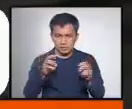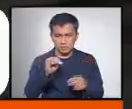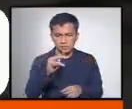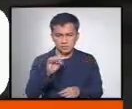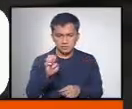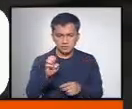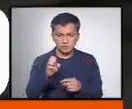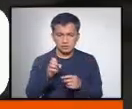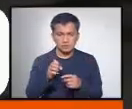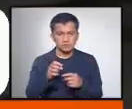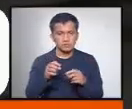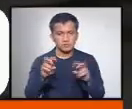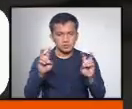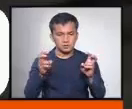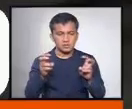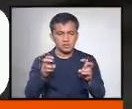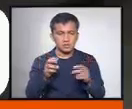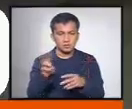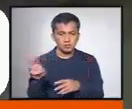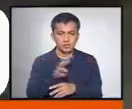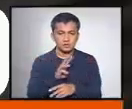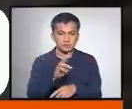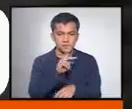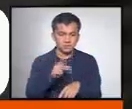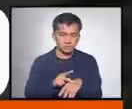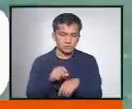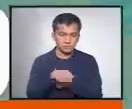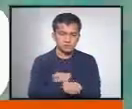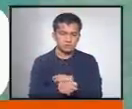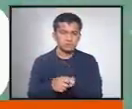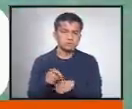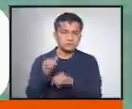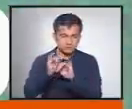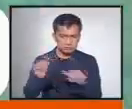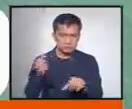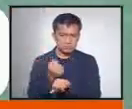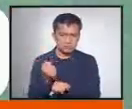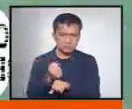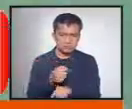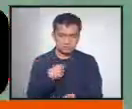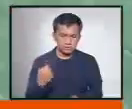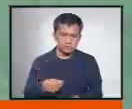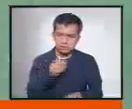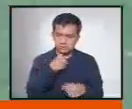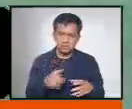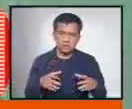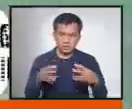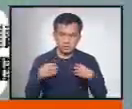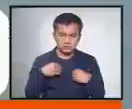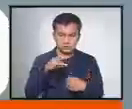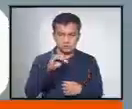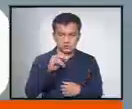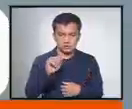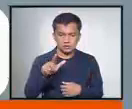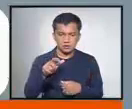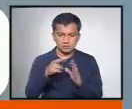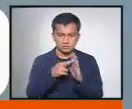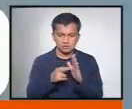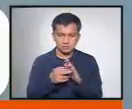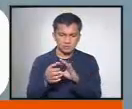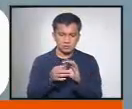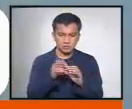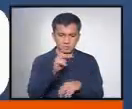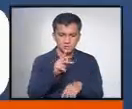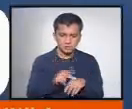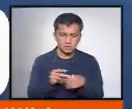maritime dispute sa West Philippine Sea na natiling matigas ang China, hindi pa rin kasi nito kinilalang arbitral ruling pabor sa Pilipinas kahit